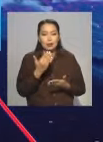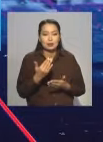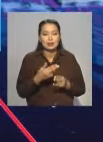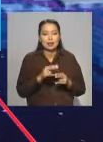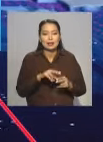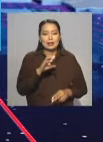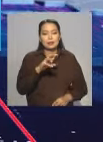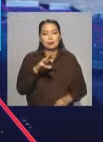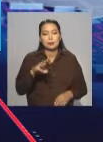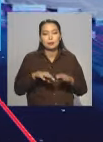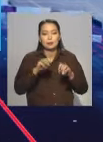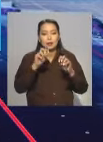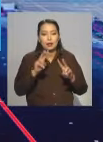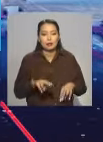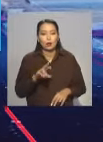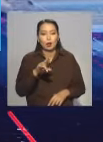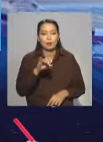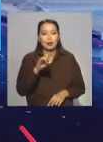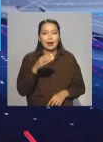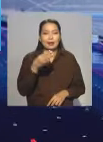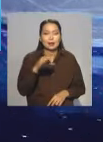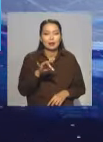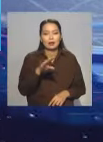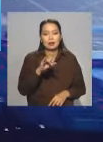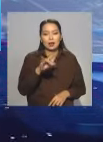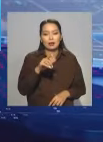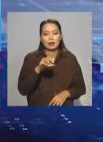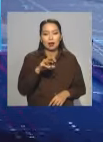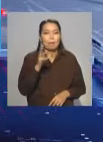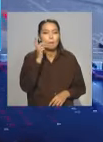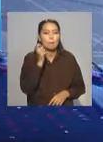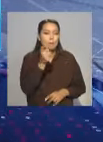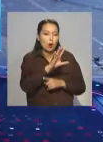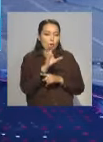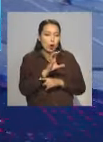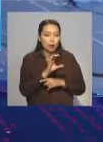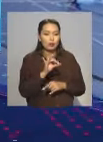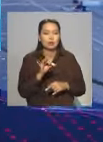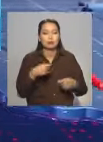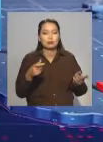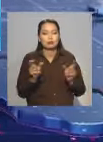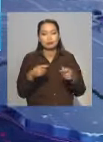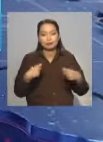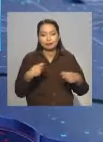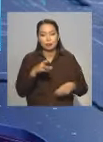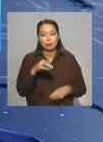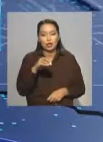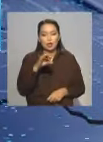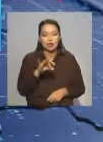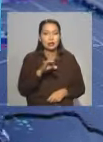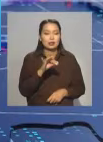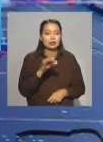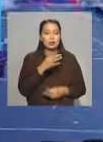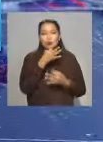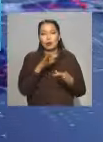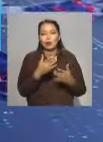маманы, копирайтер, таргетолог, мобилографтарға сұраныс жоғары. Телефон арқылы кәсібін дөңгелетіп жүргендер де бар. Оларды сауда менеджері деп атайды. Кез